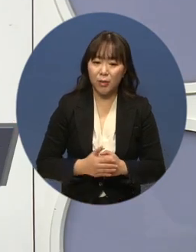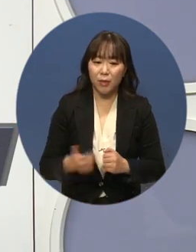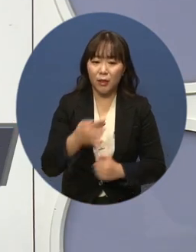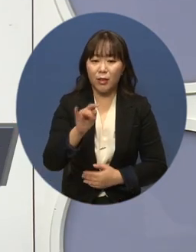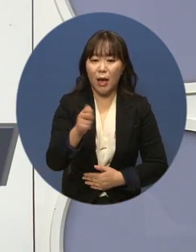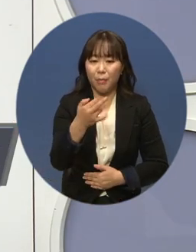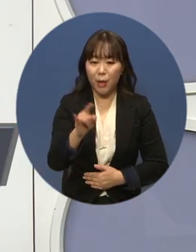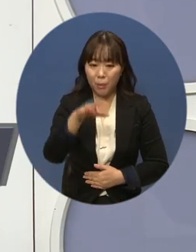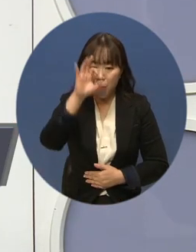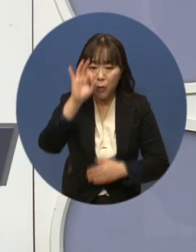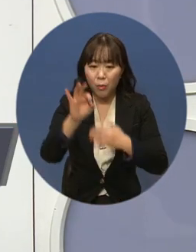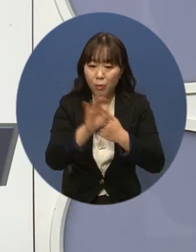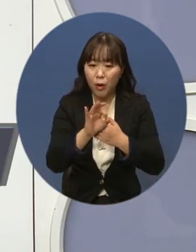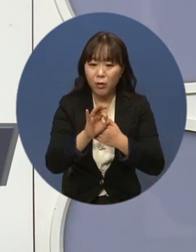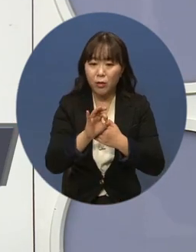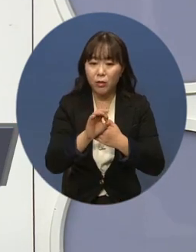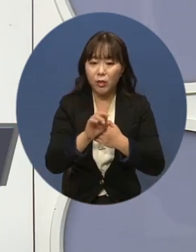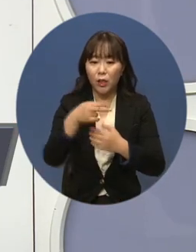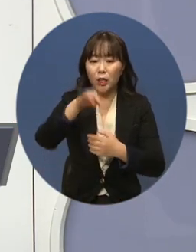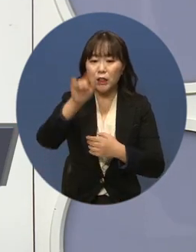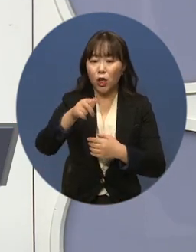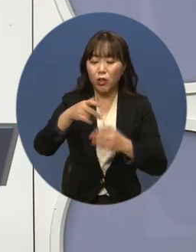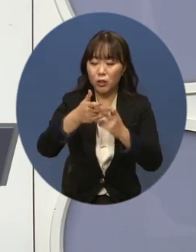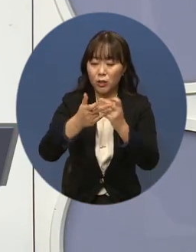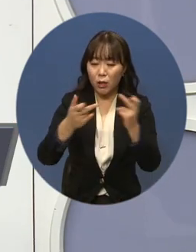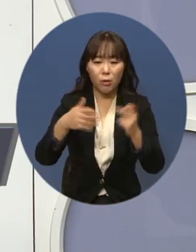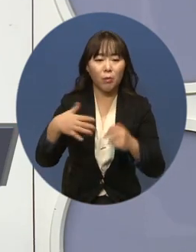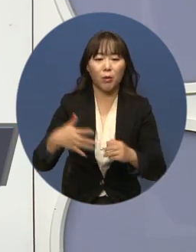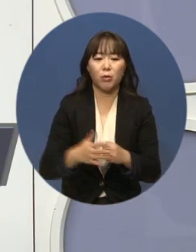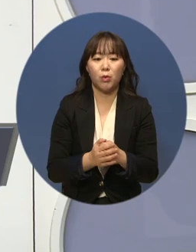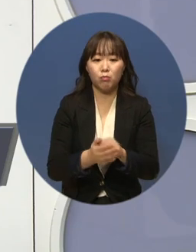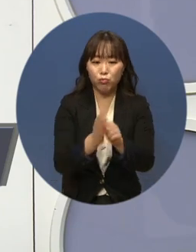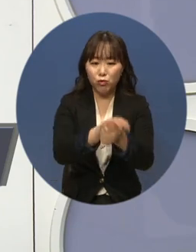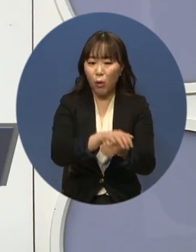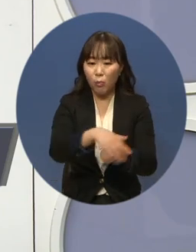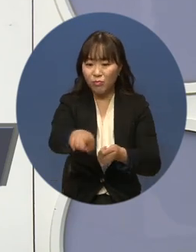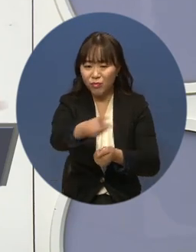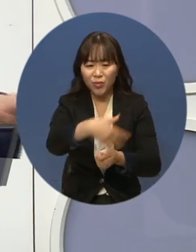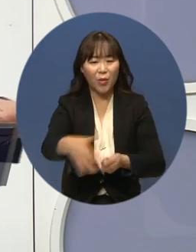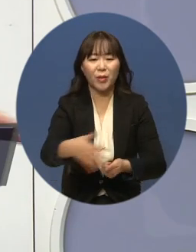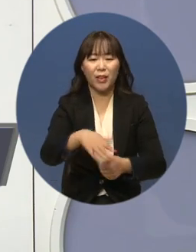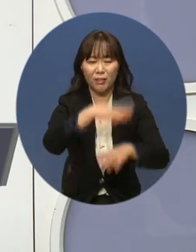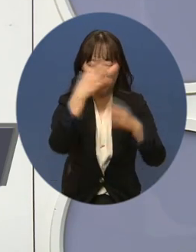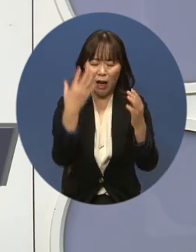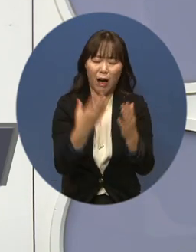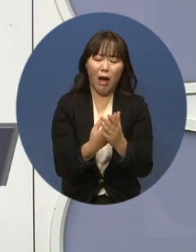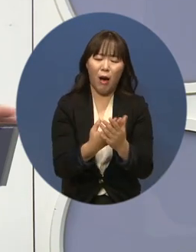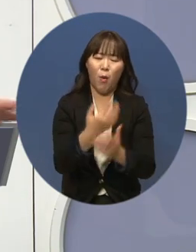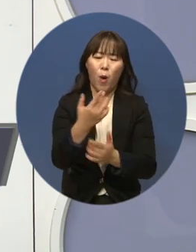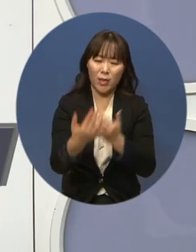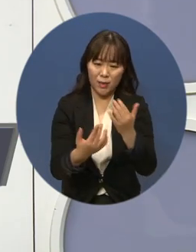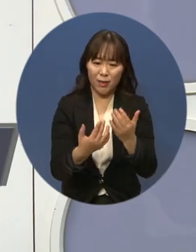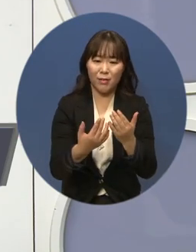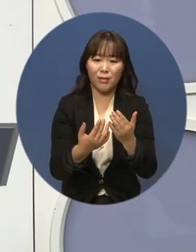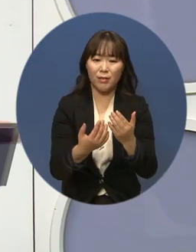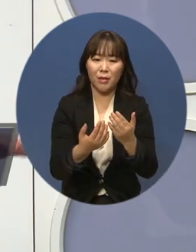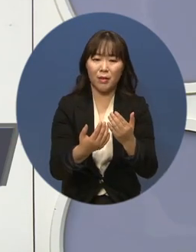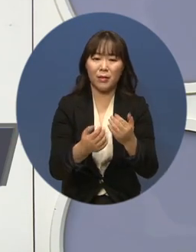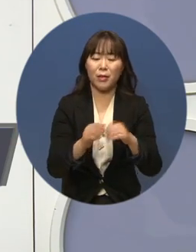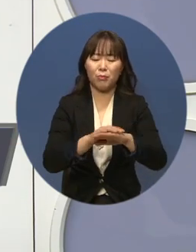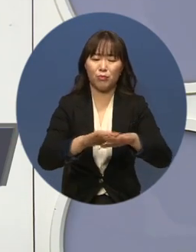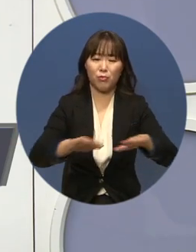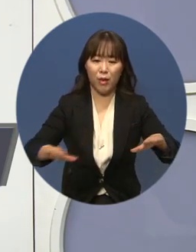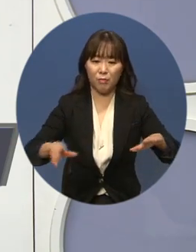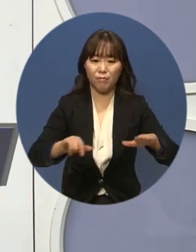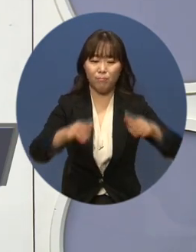남해군은 길거리에서 석산을 볼 수가 없고 이 무덤이 없습니다. 다 이게 하장하고 이렇게 평장에 낙골쳐